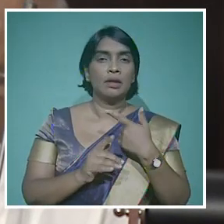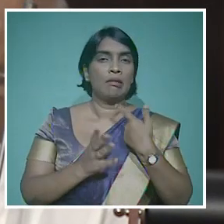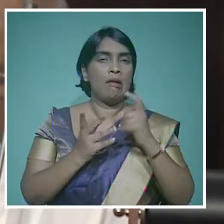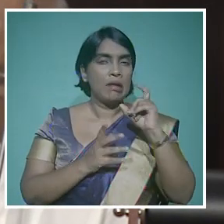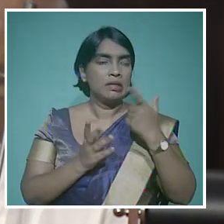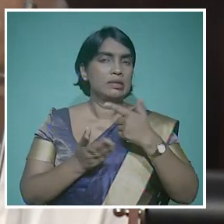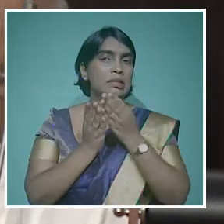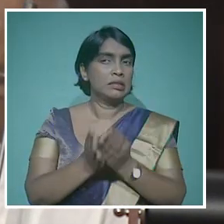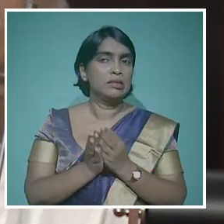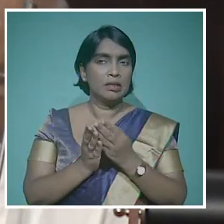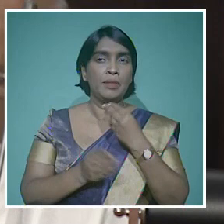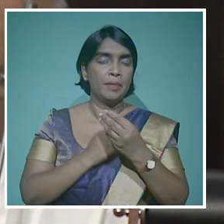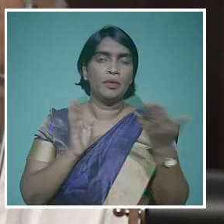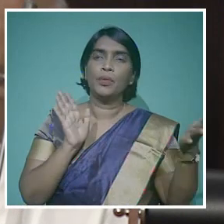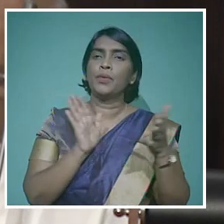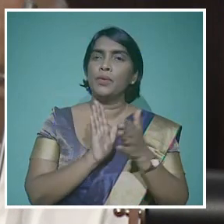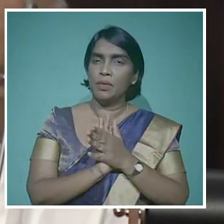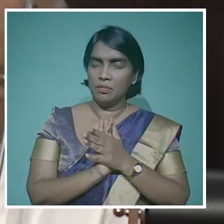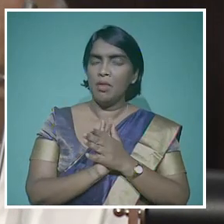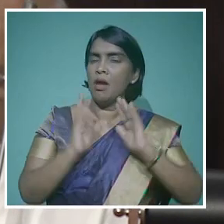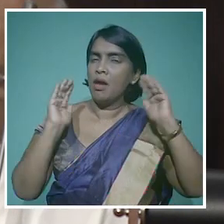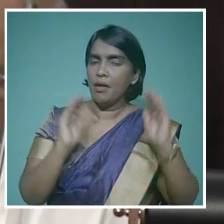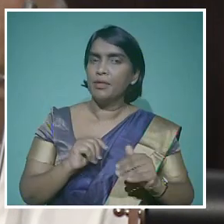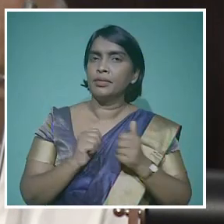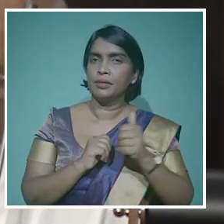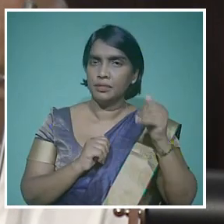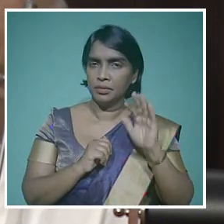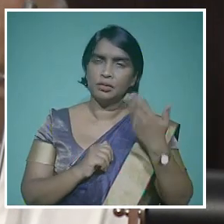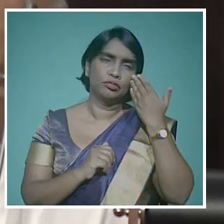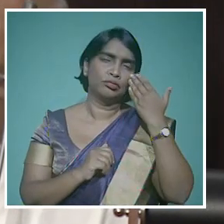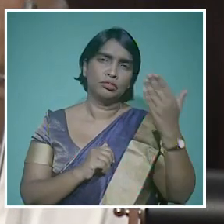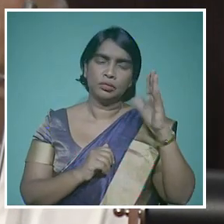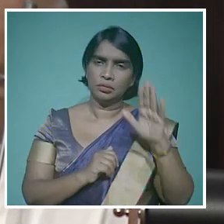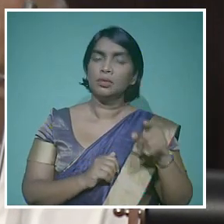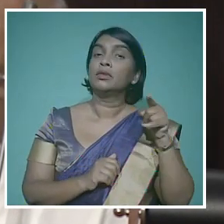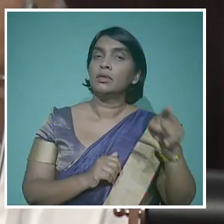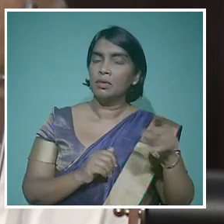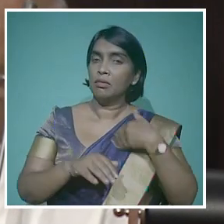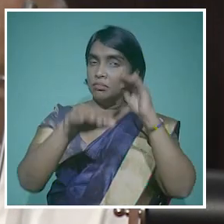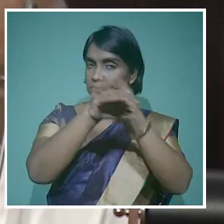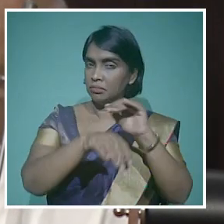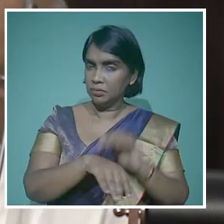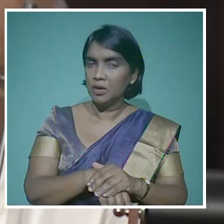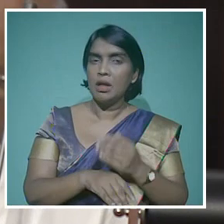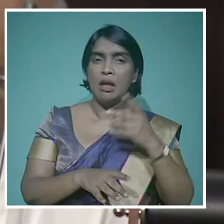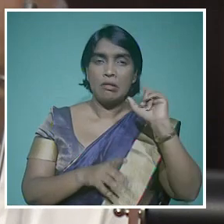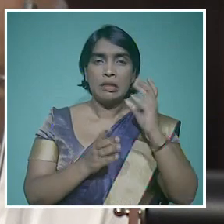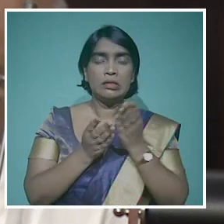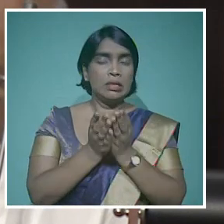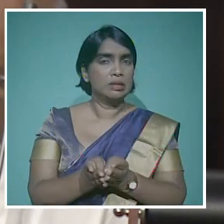ජාතික සංවර්ධනය දායක කර ගැනීමට ඉතා අඩු මට්ටකින් පවතින බව නිරීක්ෂණය කළා. එබැවින් හඳුනාගත් ඛනිජ සම්පත්